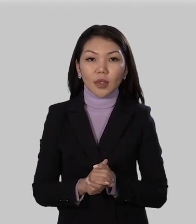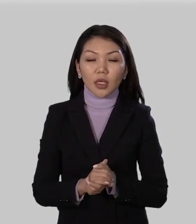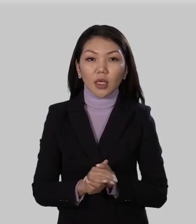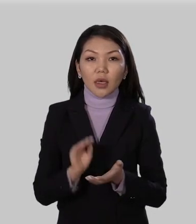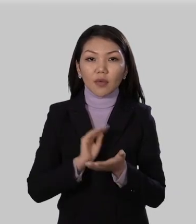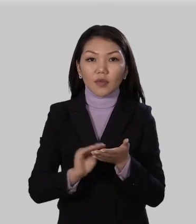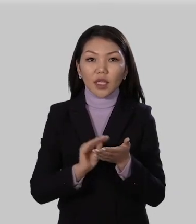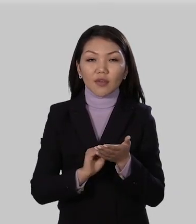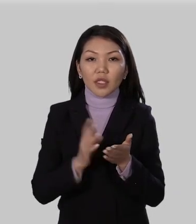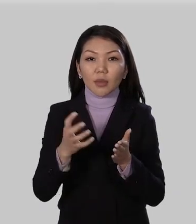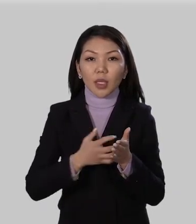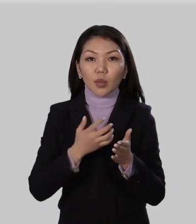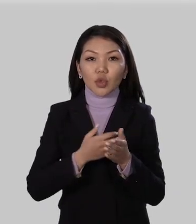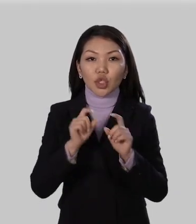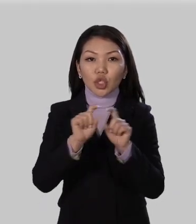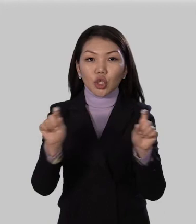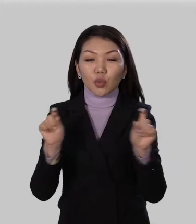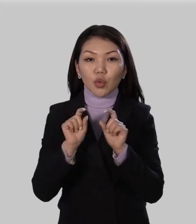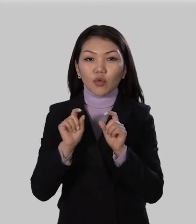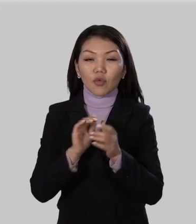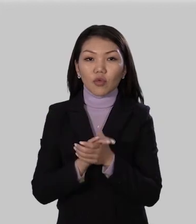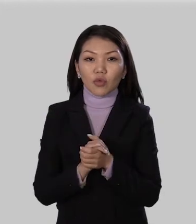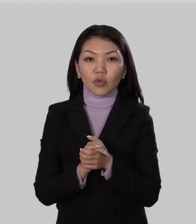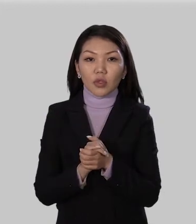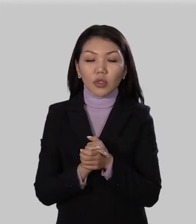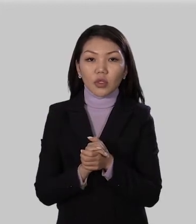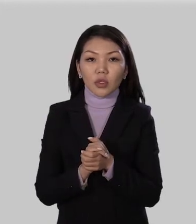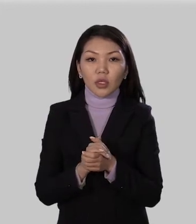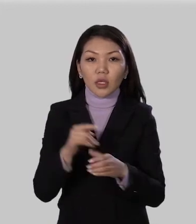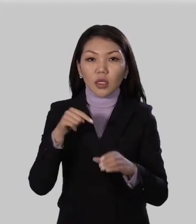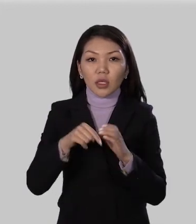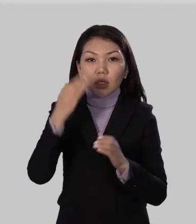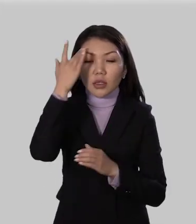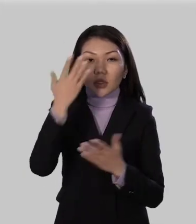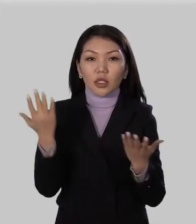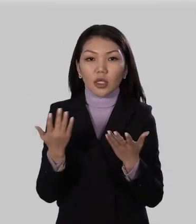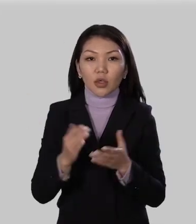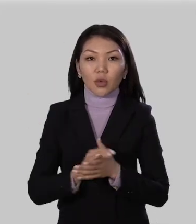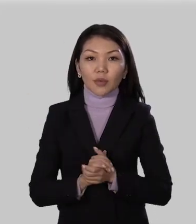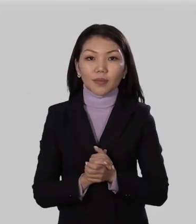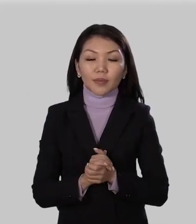расцветать. Ставьте пропущенные буквы в словах, исходя из их значения.